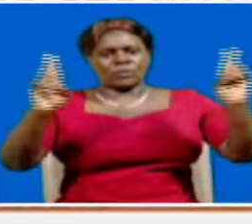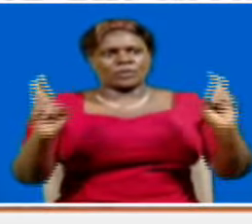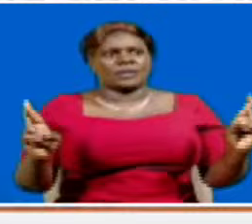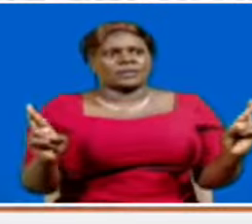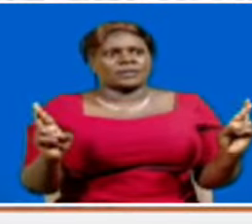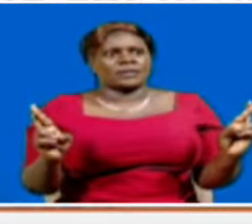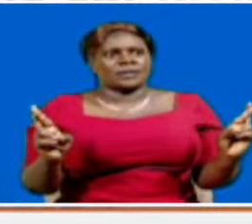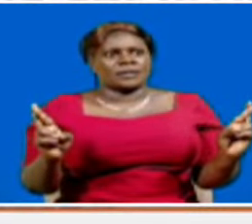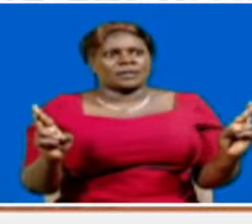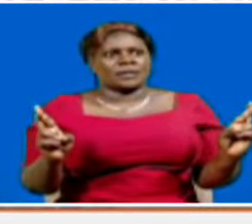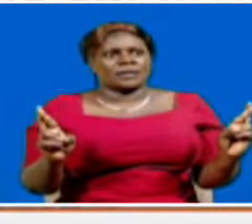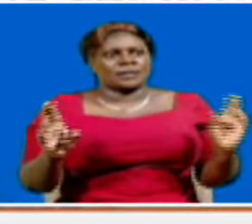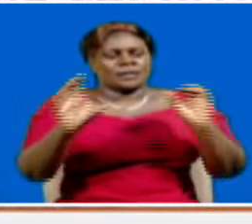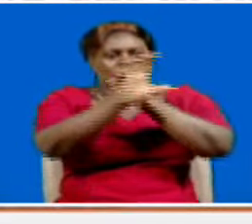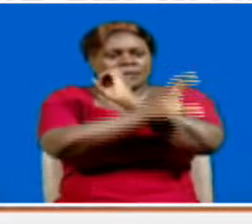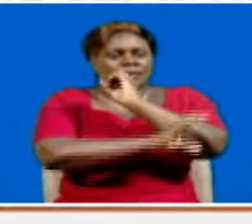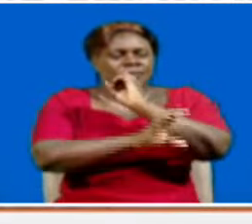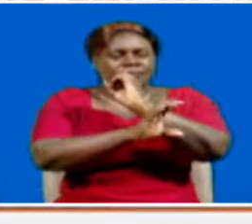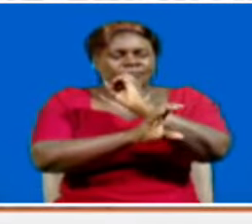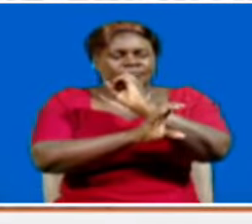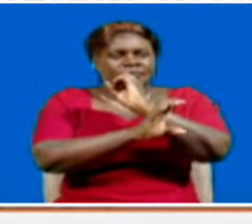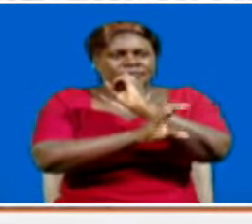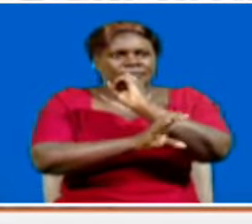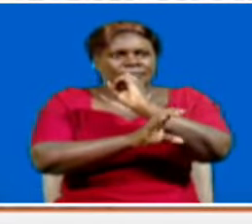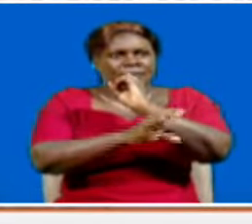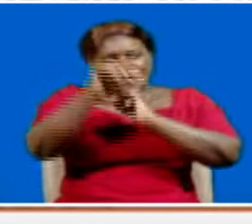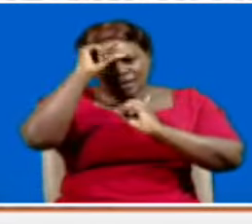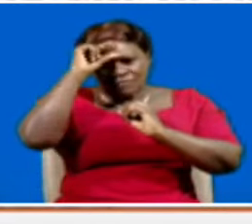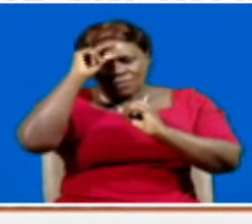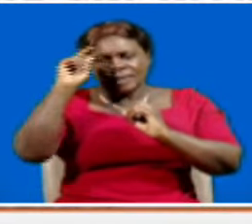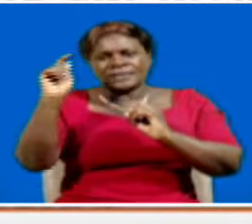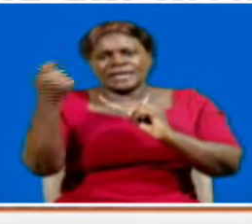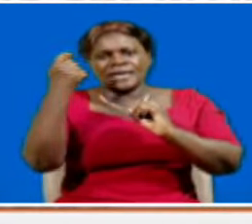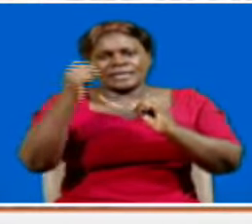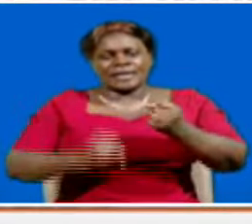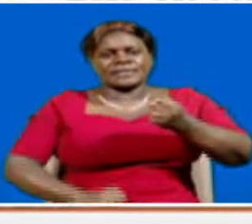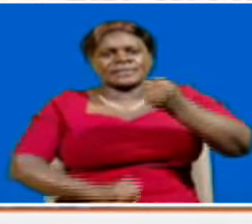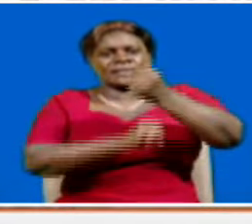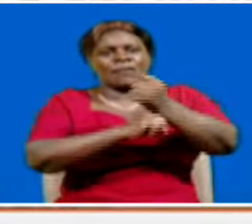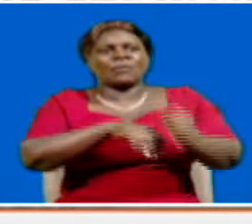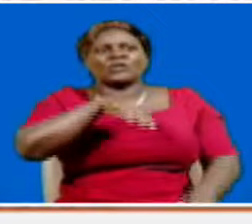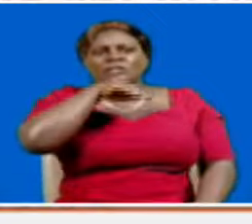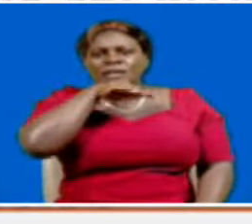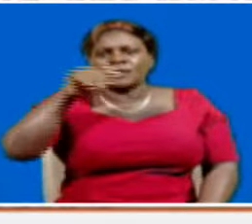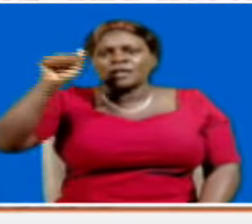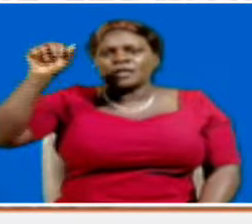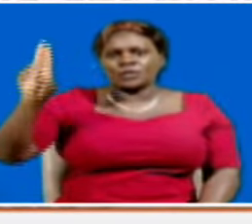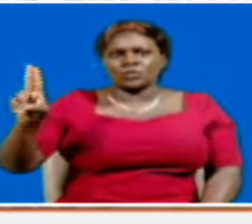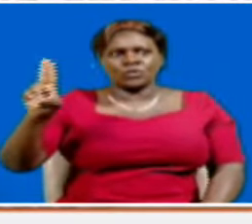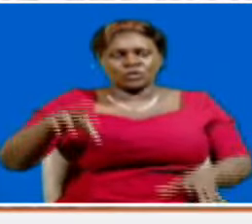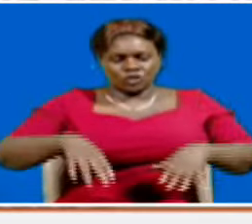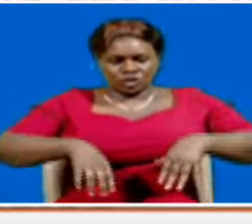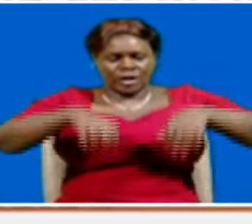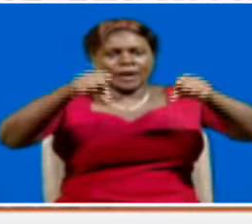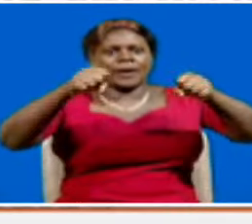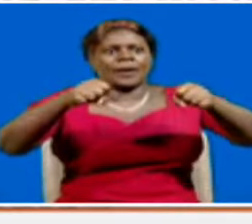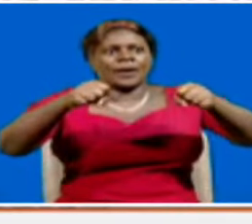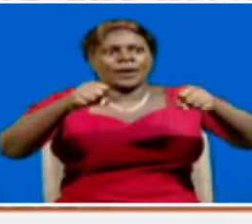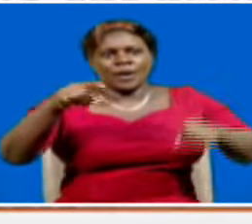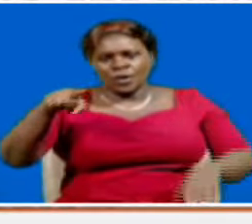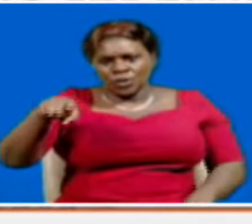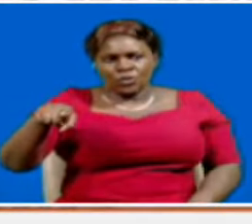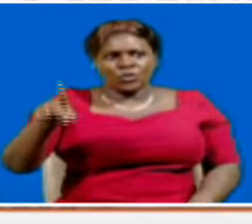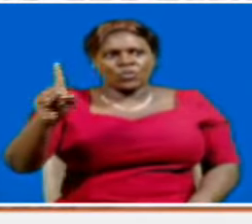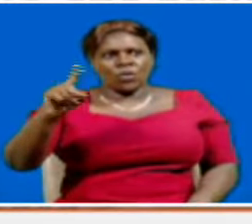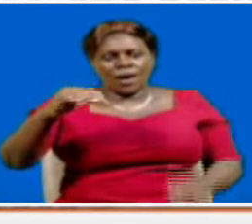Even as the government of Kenya supports and endorses your candidature for AU chairmanship, your level